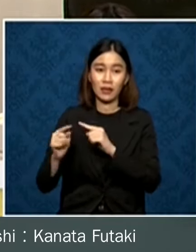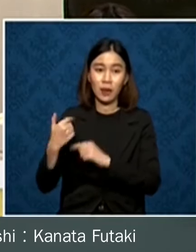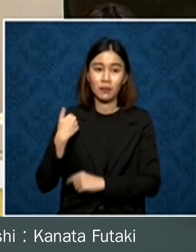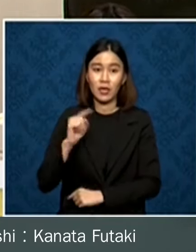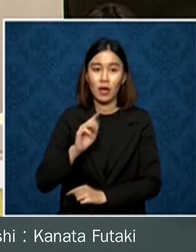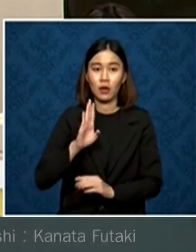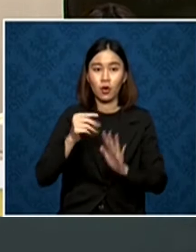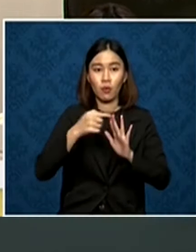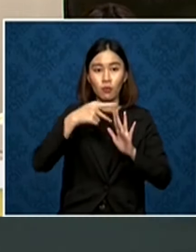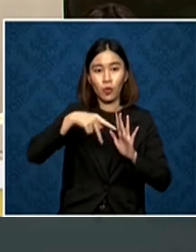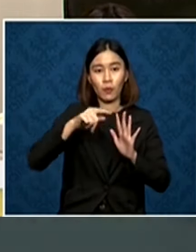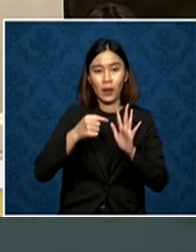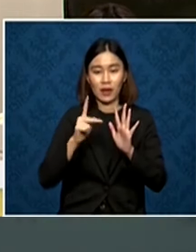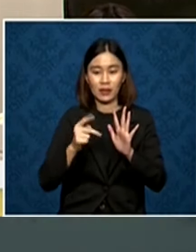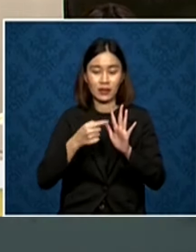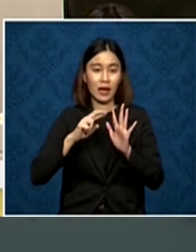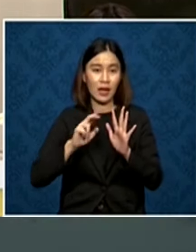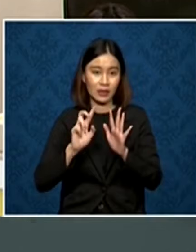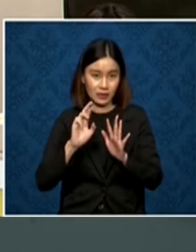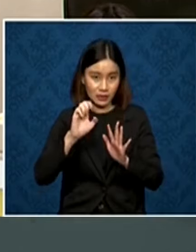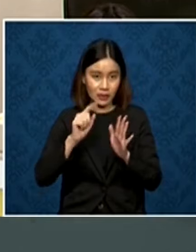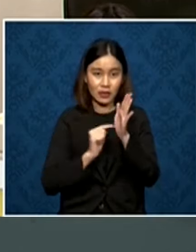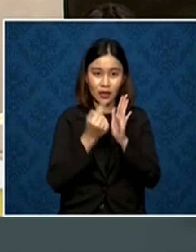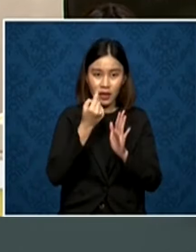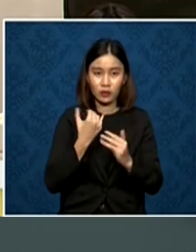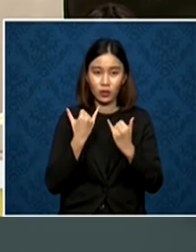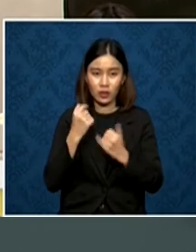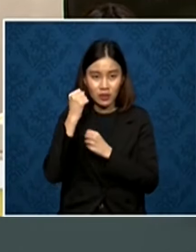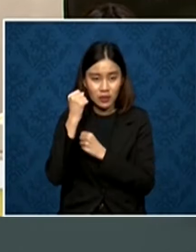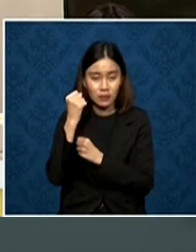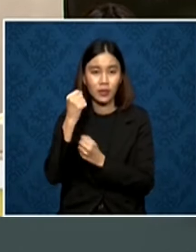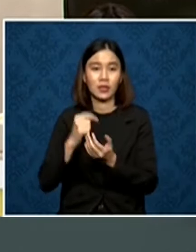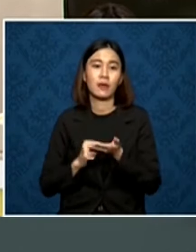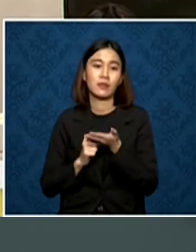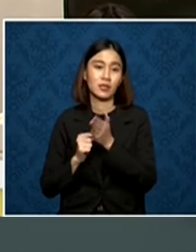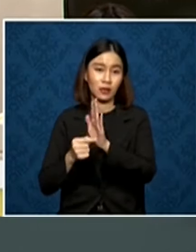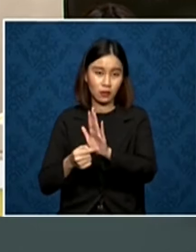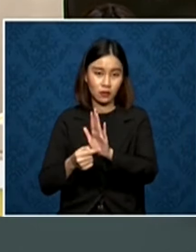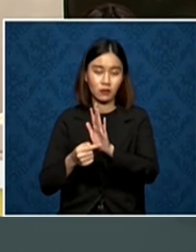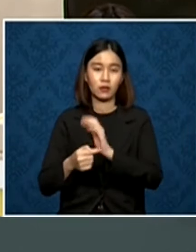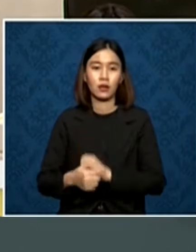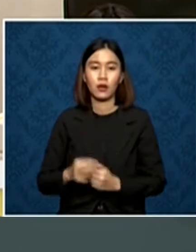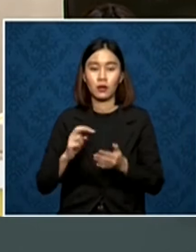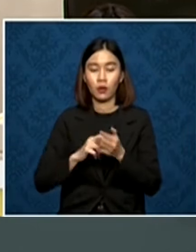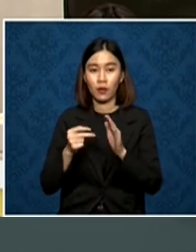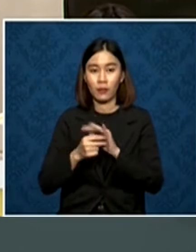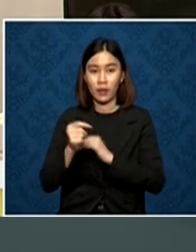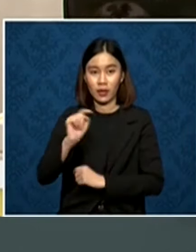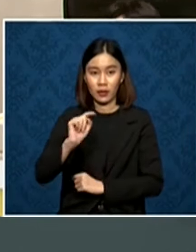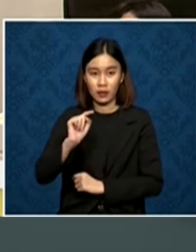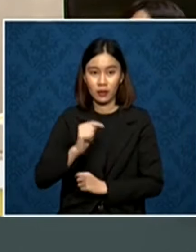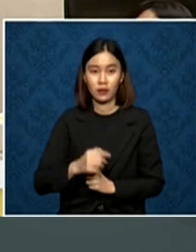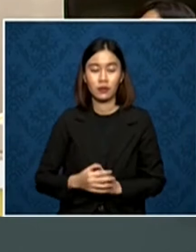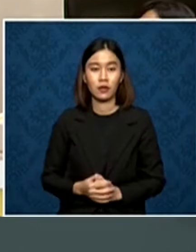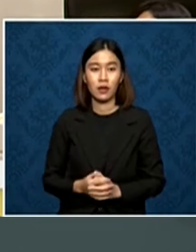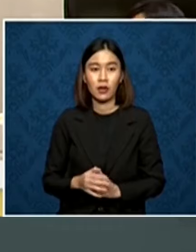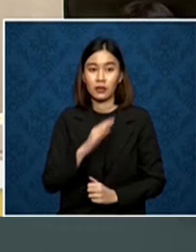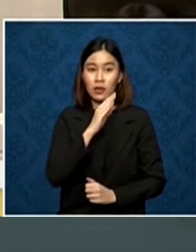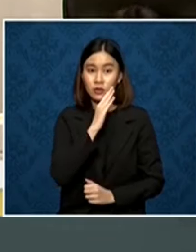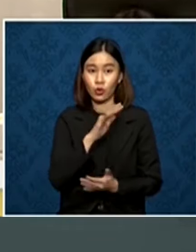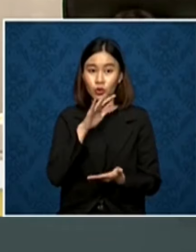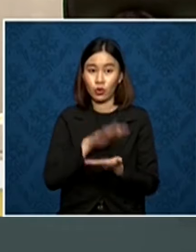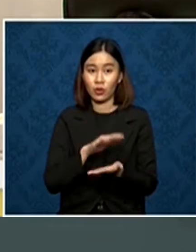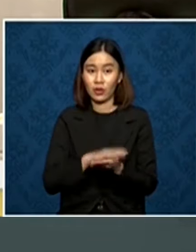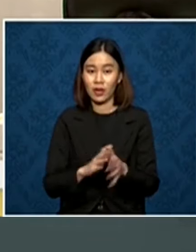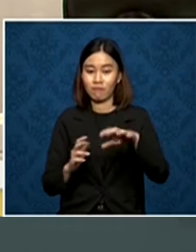บุพการีลำดับแรกที่พวกเราพยายามเสนอมามาโดยตลอดนั่นหมายความว่าเวลาเขาไป